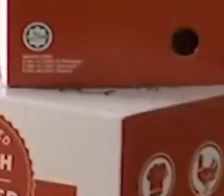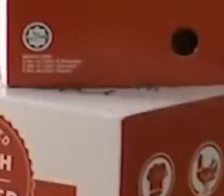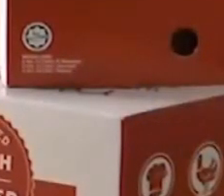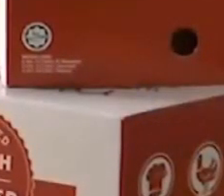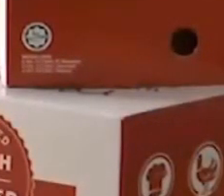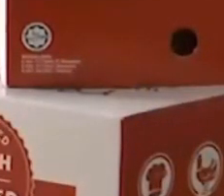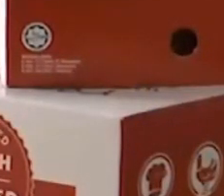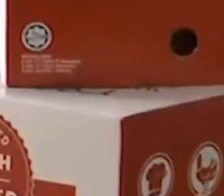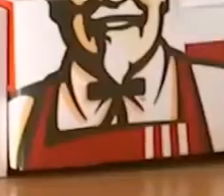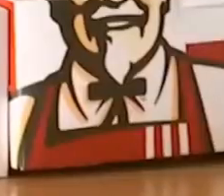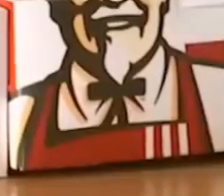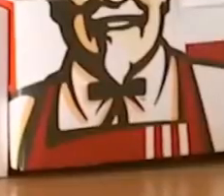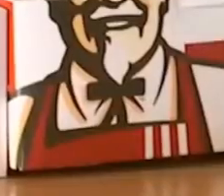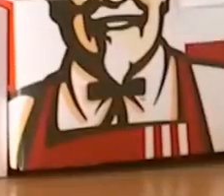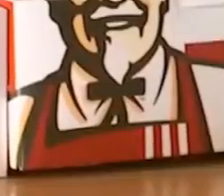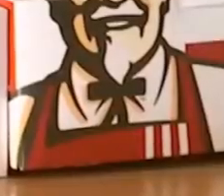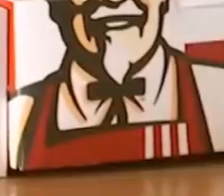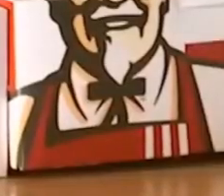Indonesia